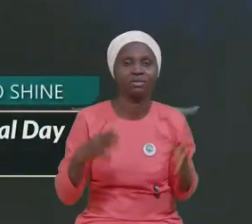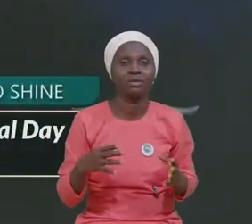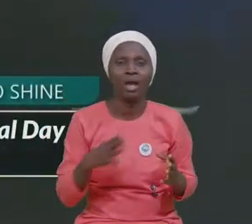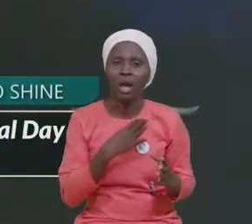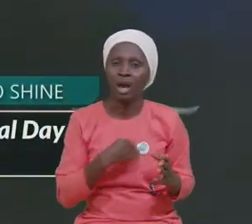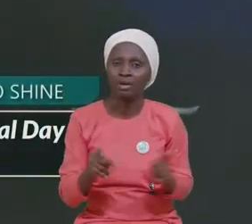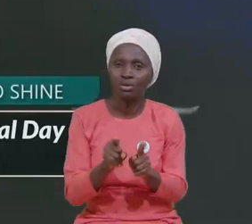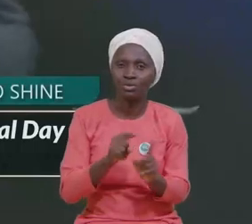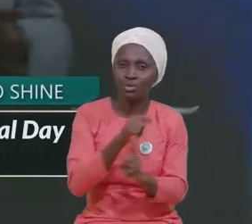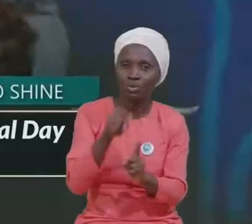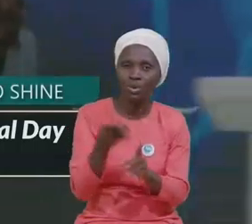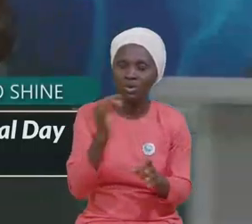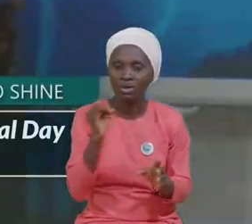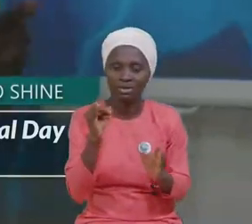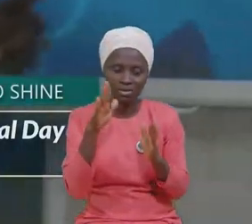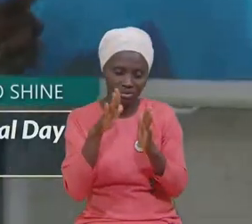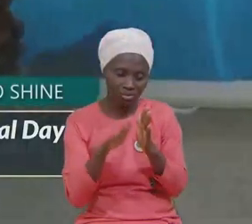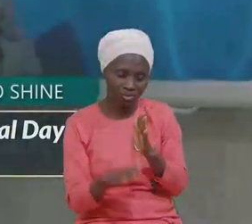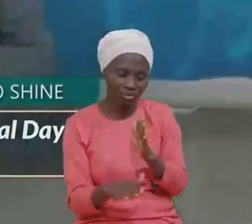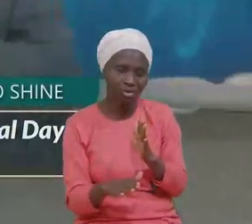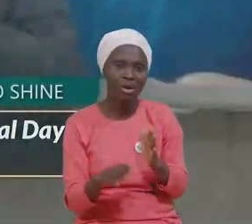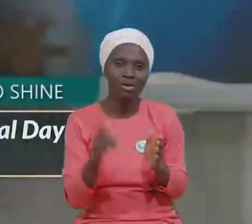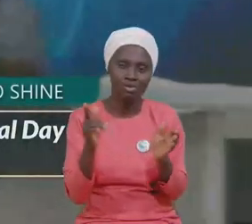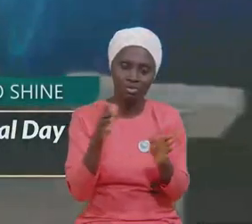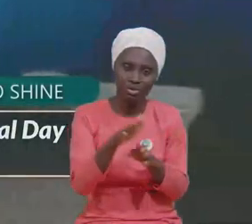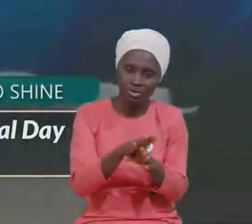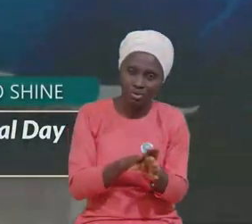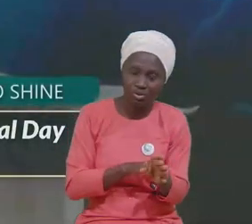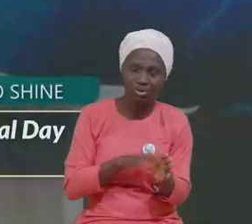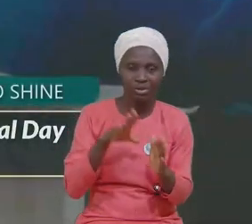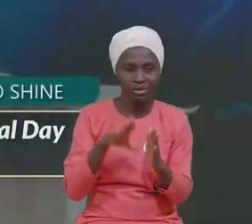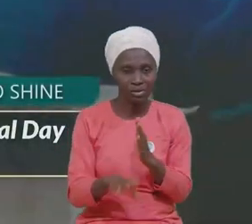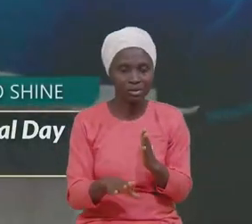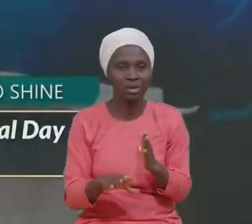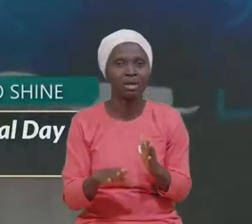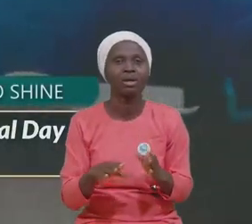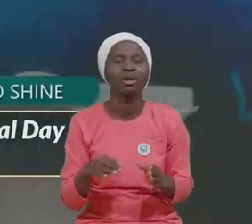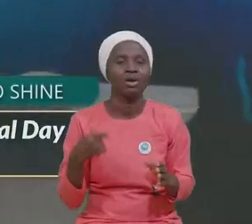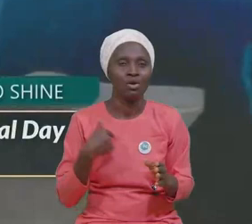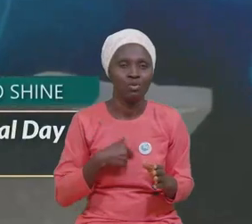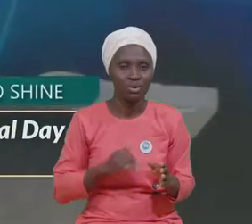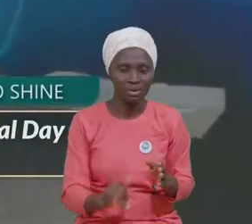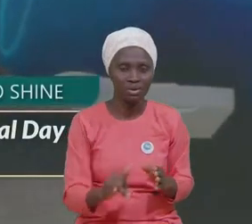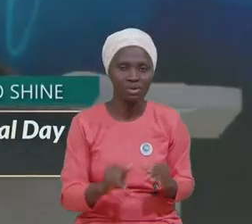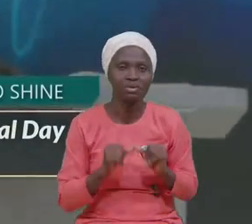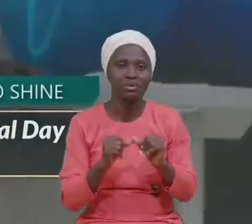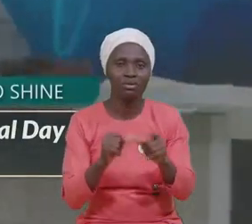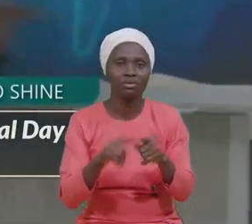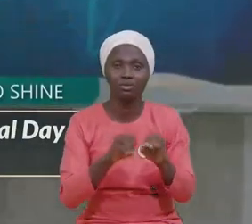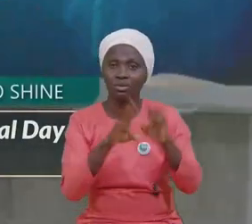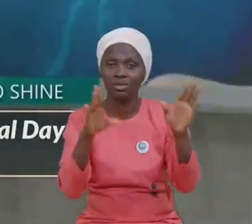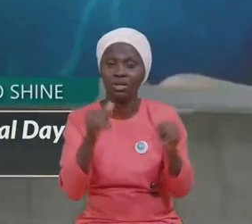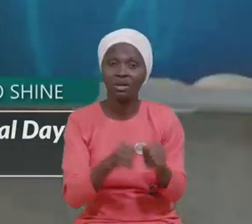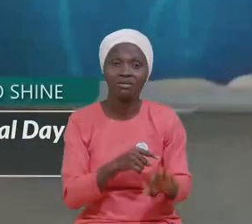y a un ralentissement dans cette réalisation, nous continuons à briller à tout moment,